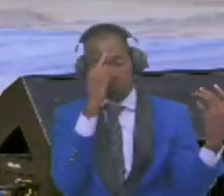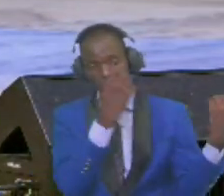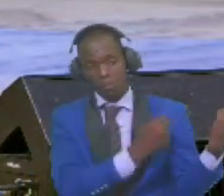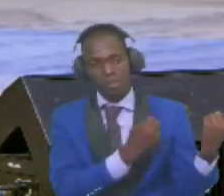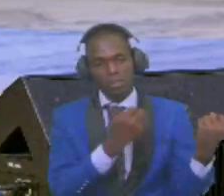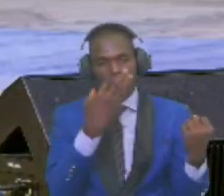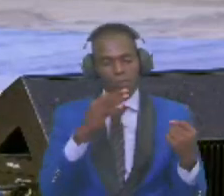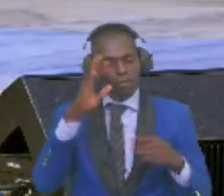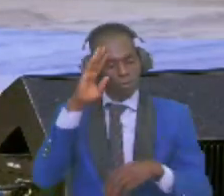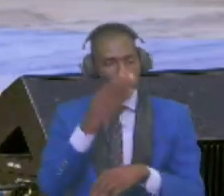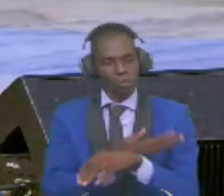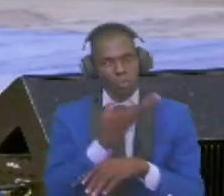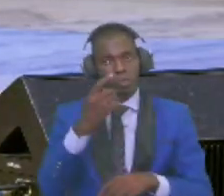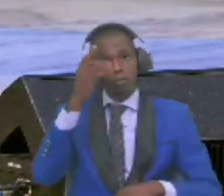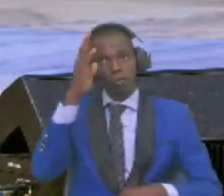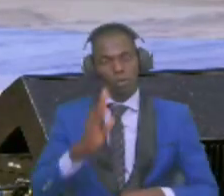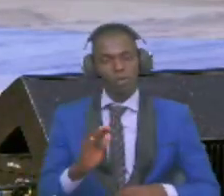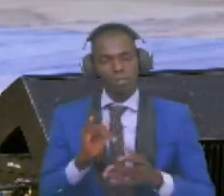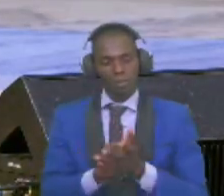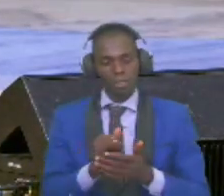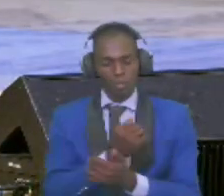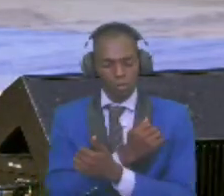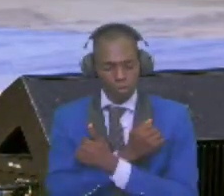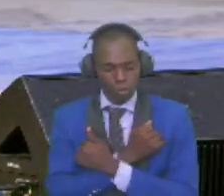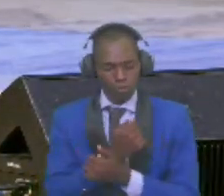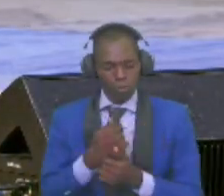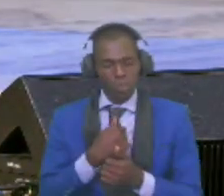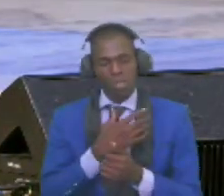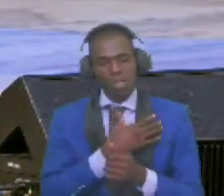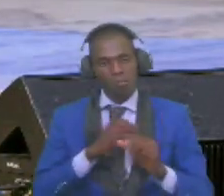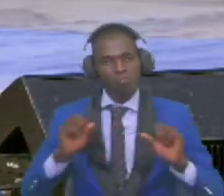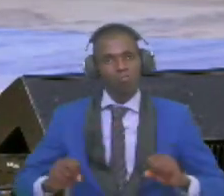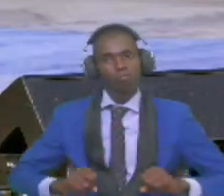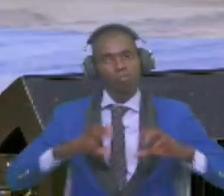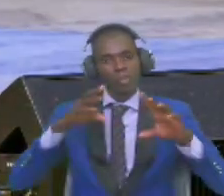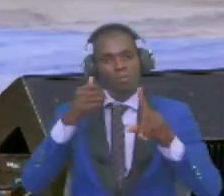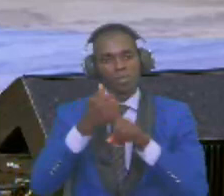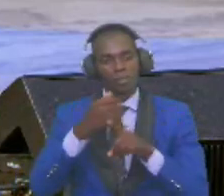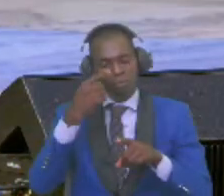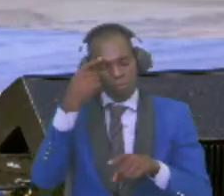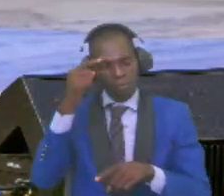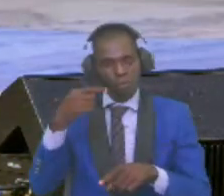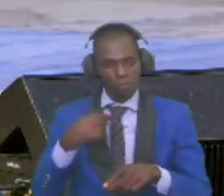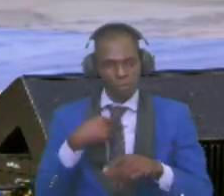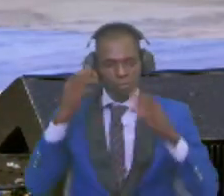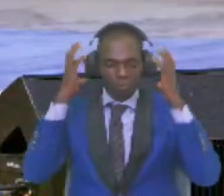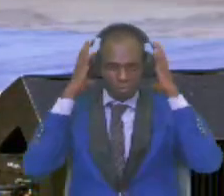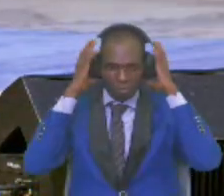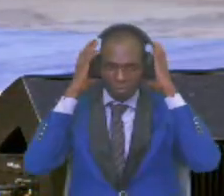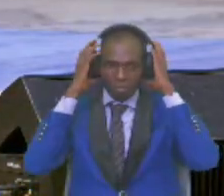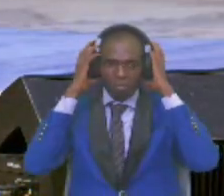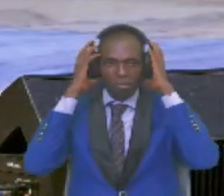aimée et qui s'est livré lui-même pour moi on va autres élus bien